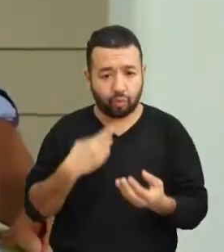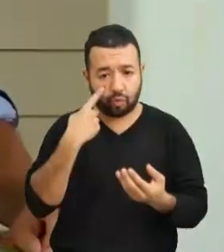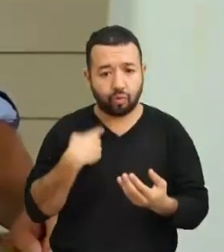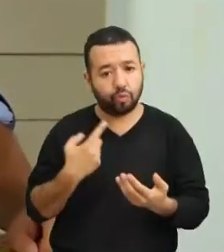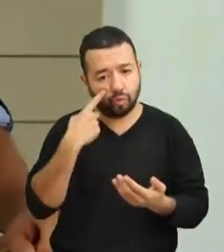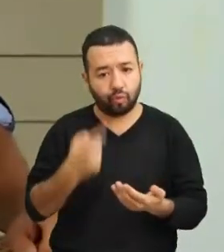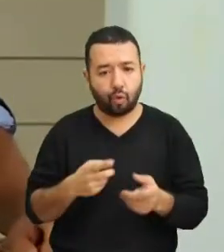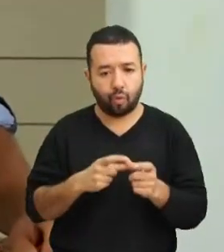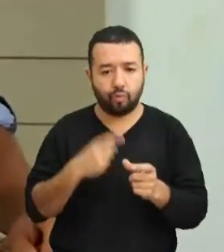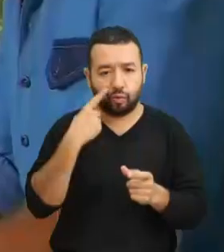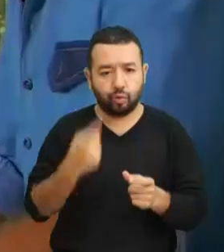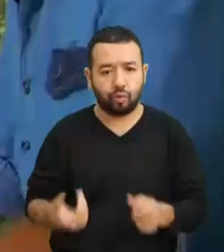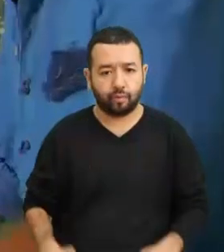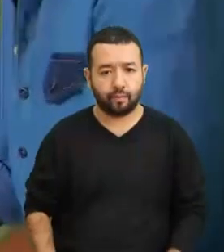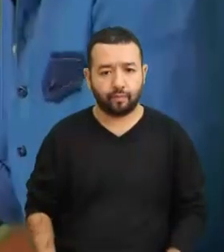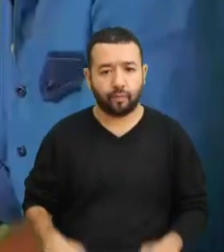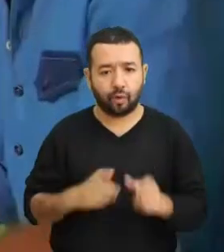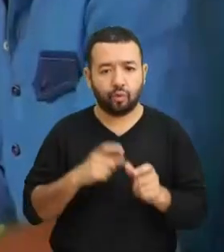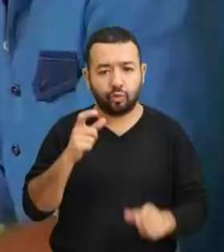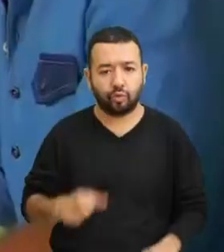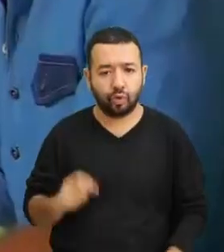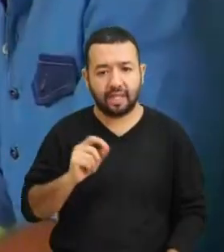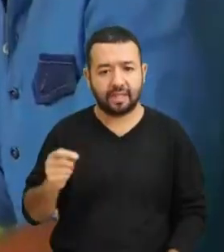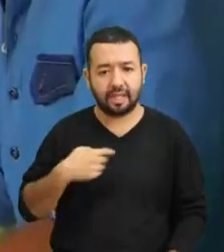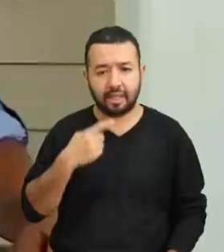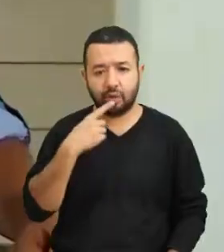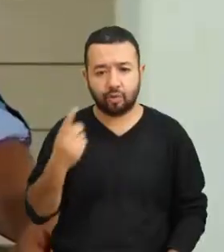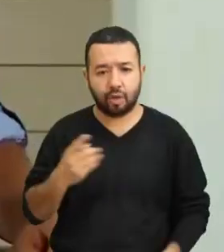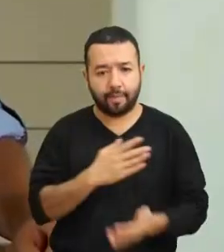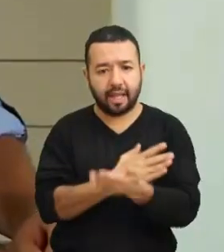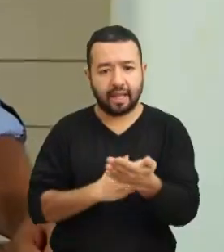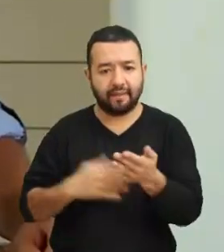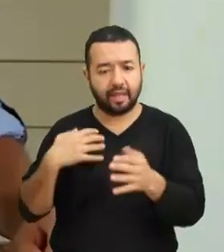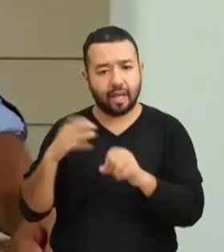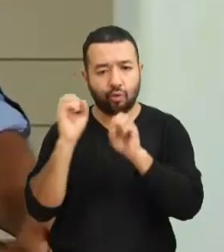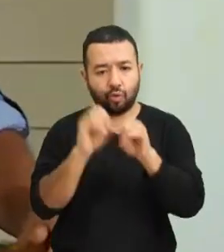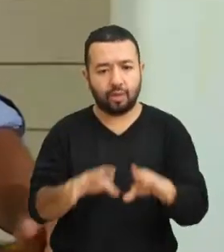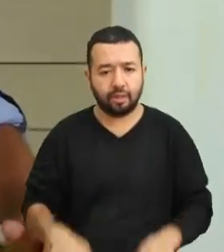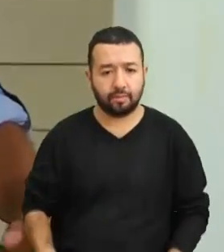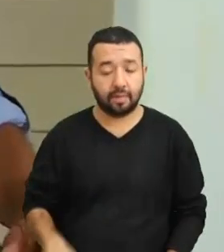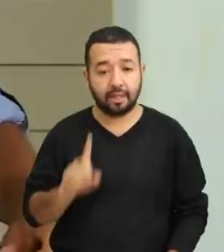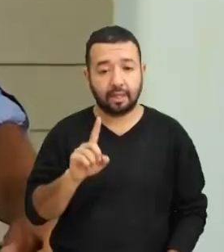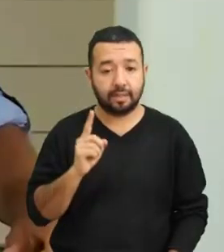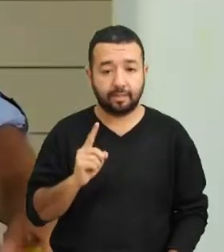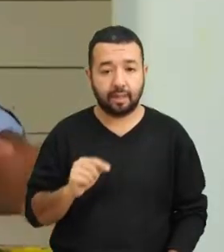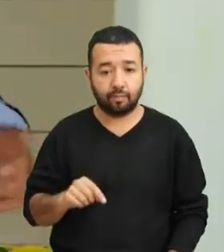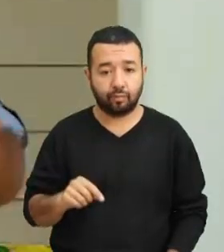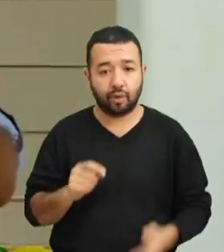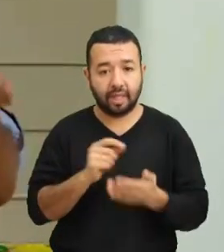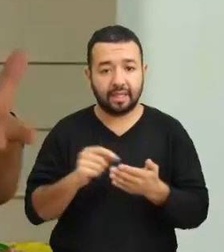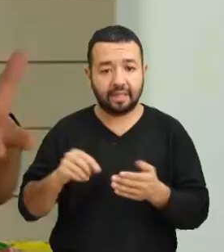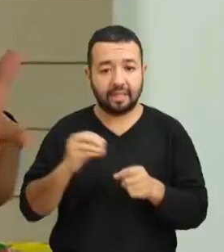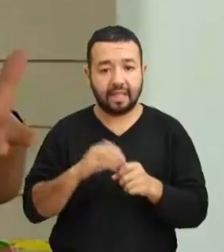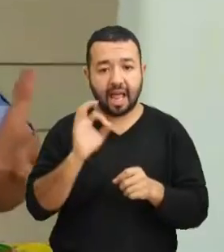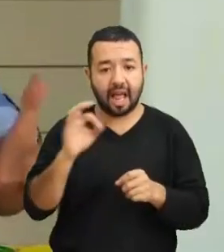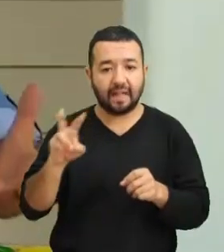Şükrü. Görüyorum. Şükrü. Hı. Sekreterime söylerim. Davetiyeleri sana gönderir. Yalnız bir de bu yazılar için